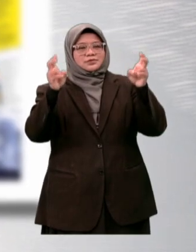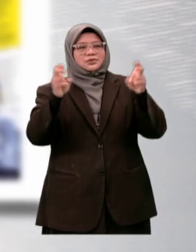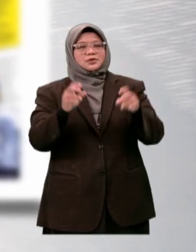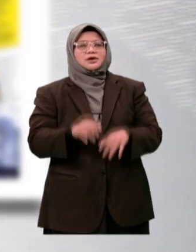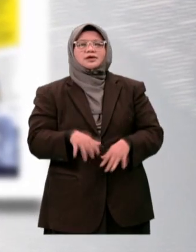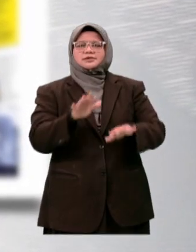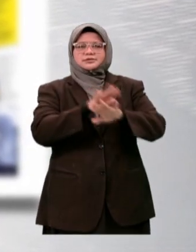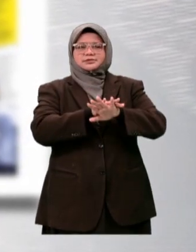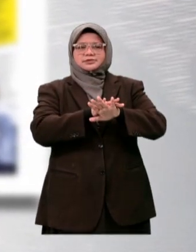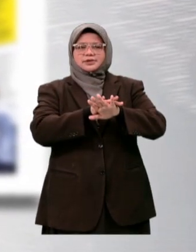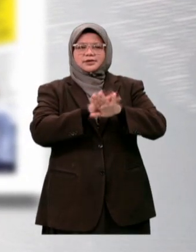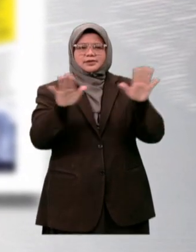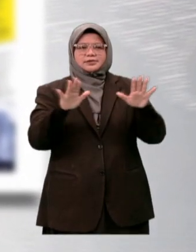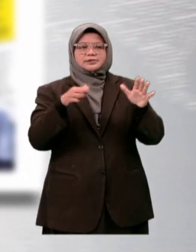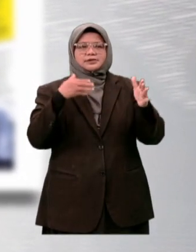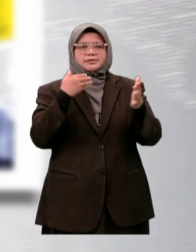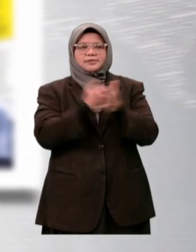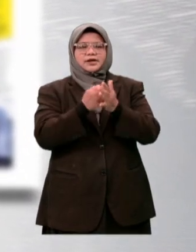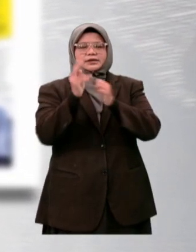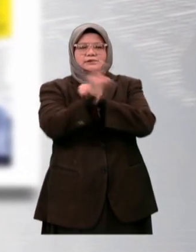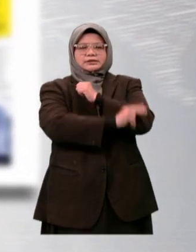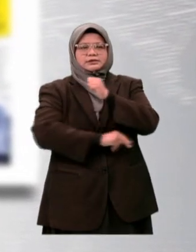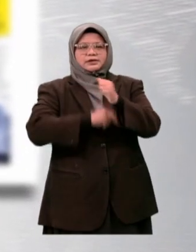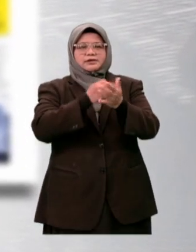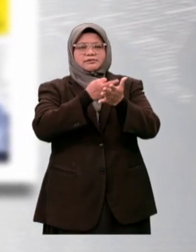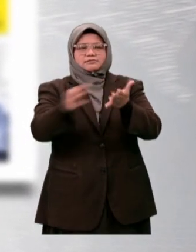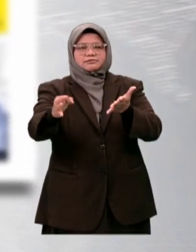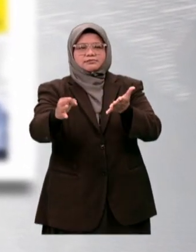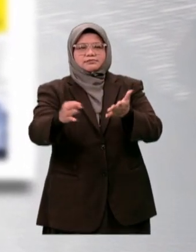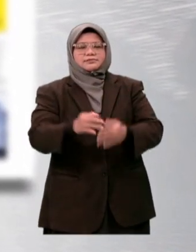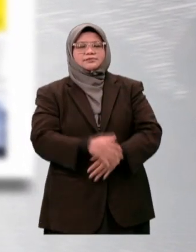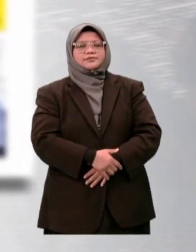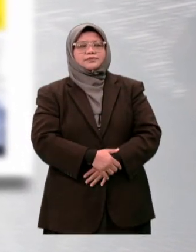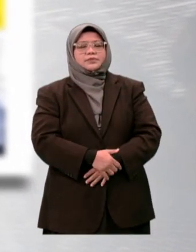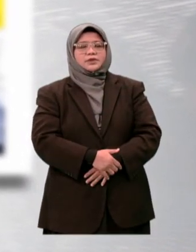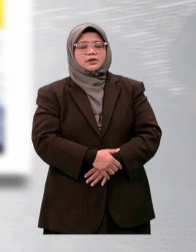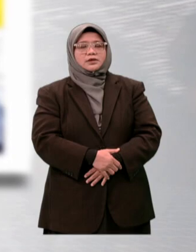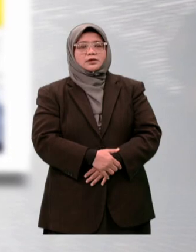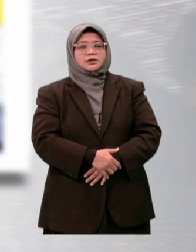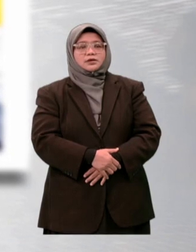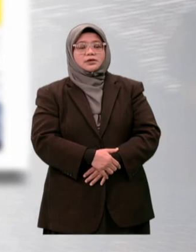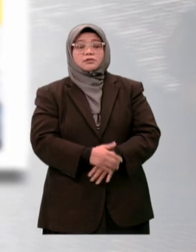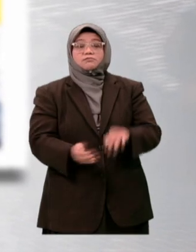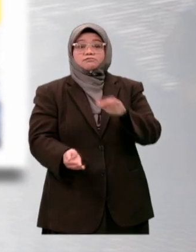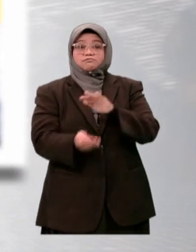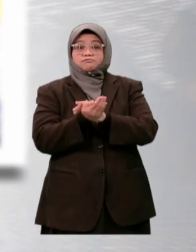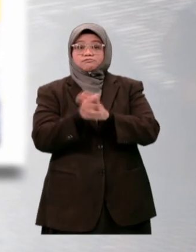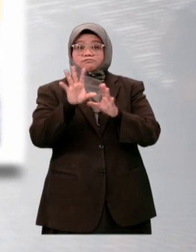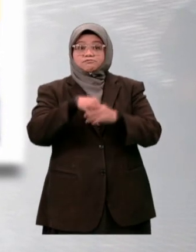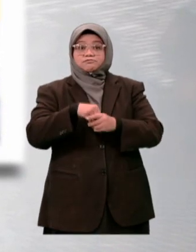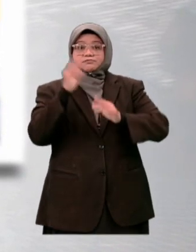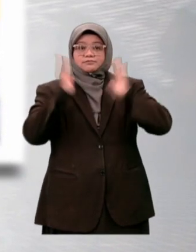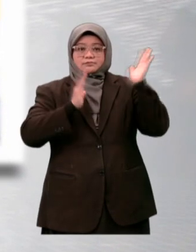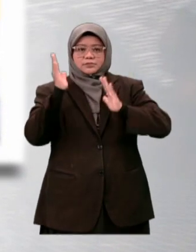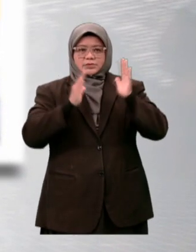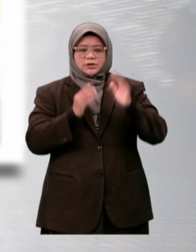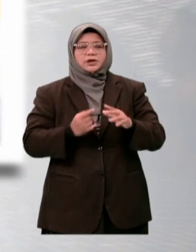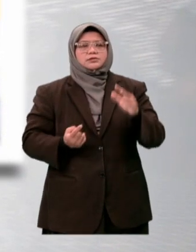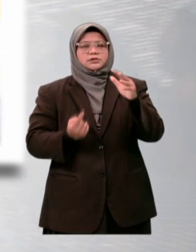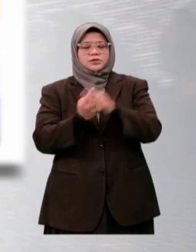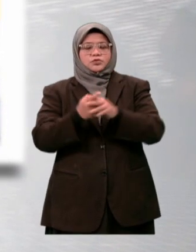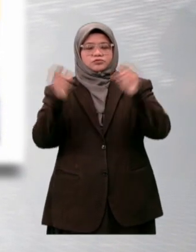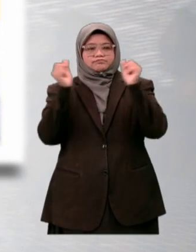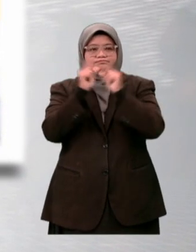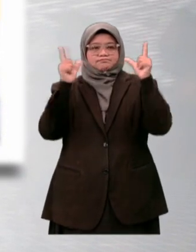jangan sampai jadi negara gagal pendendahan berbagai isurah di negara ini bukan saja menimbulkan kejutan